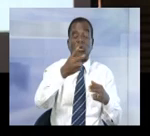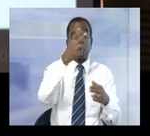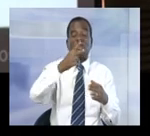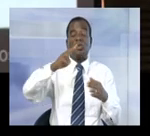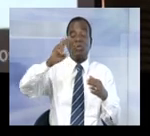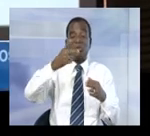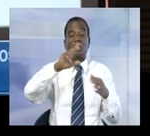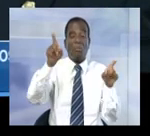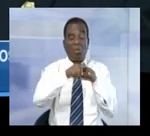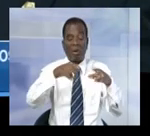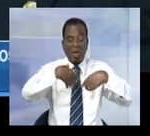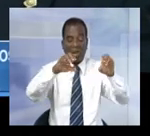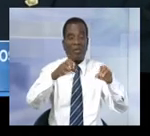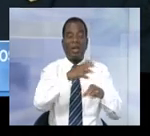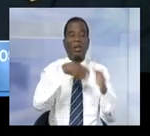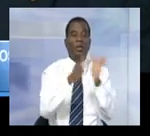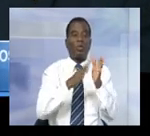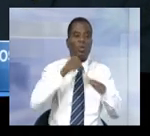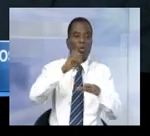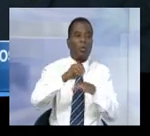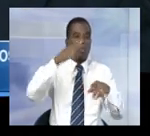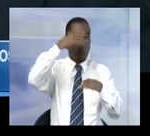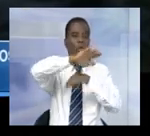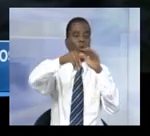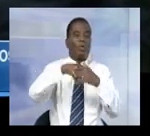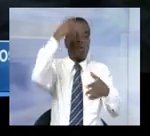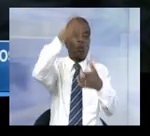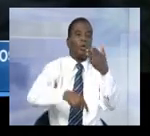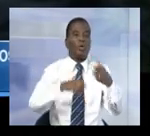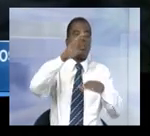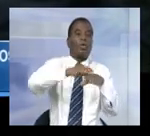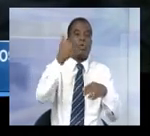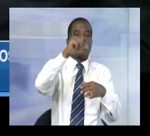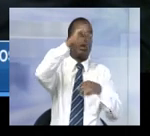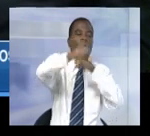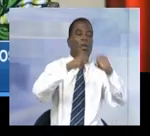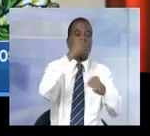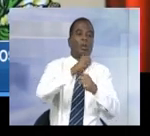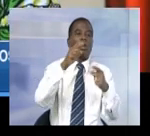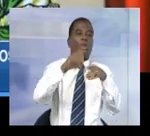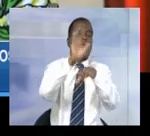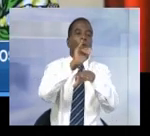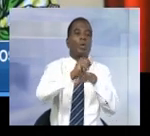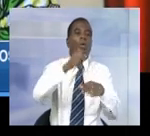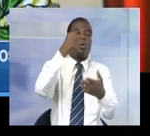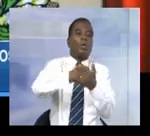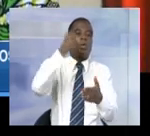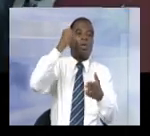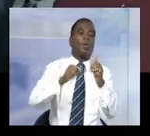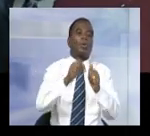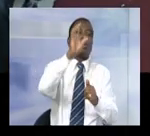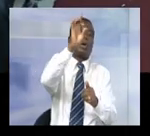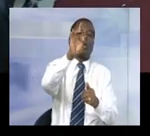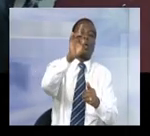milieu scolaire. L'école obligatoire pour tous va coûter sur 10 ans à l'État de Côte d'Ivoire la somme de plus de